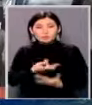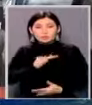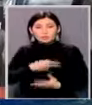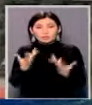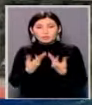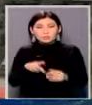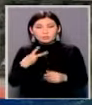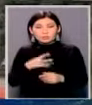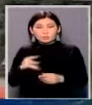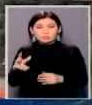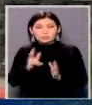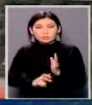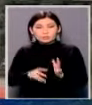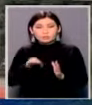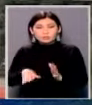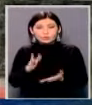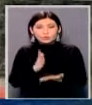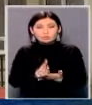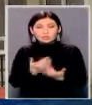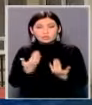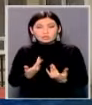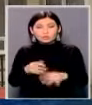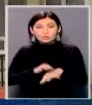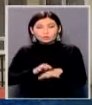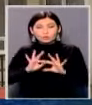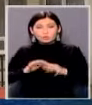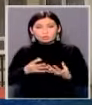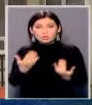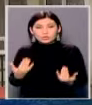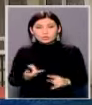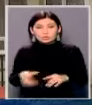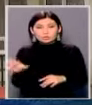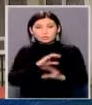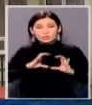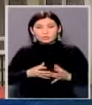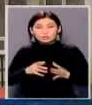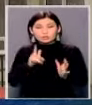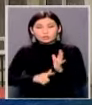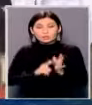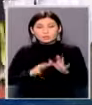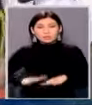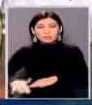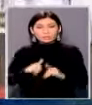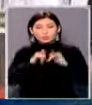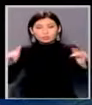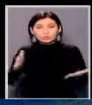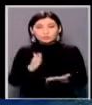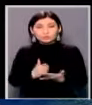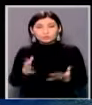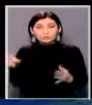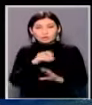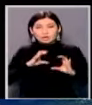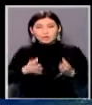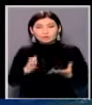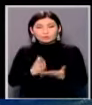болғандар 2 миллион 800 мыңға жетті. Жұқтыру оқиғалары қазір дүниенің 70 елінде көбейген. Күллі